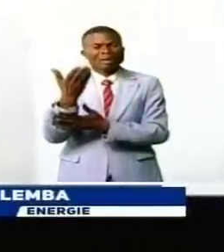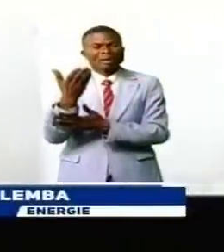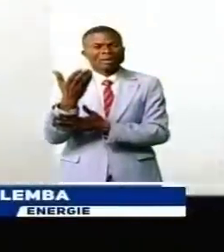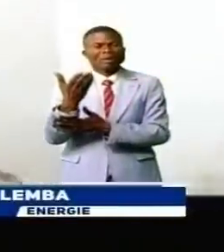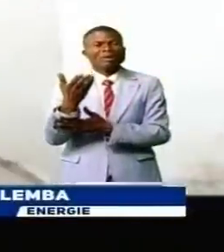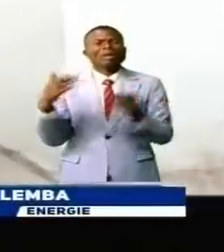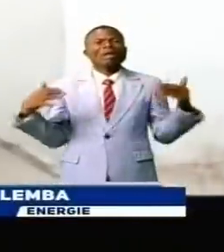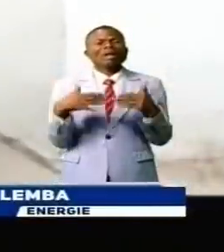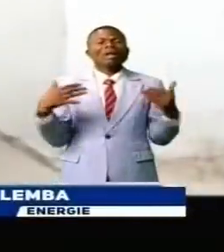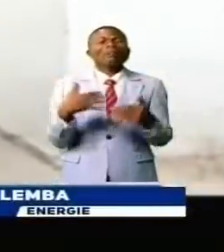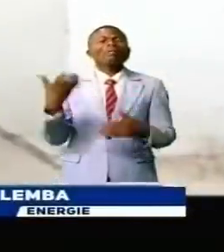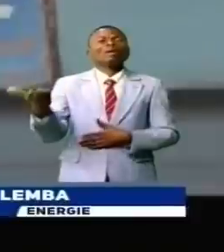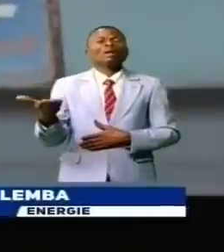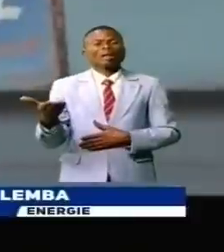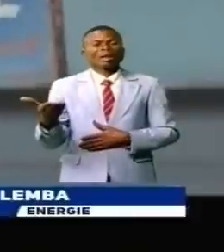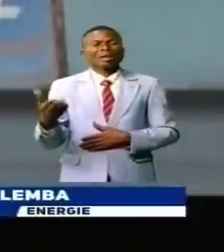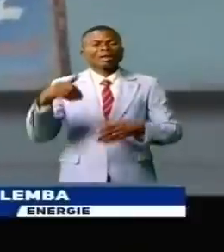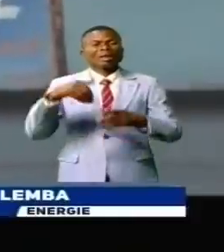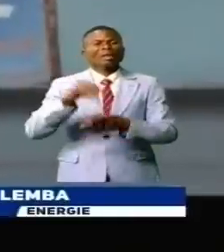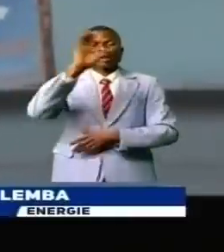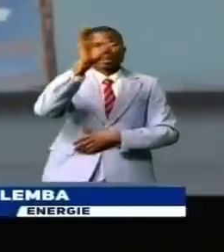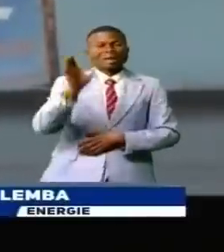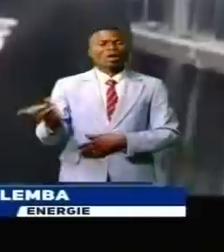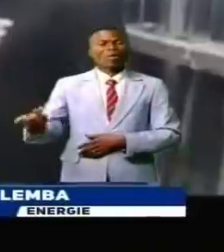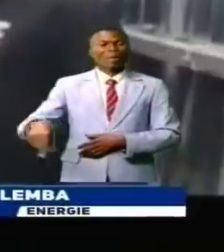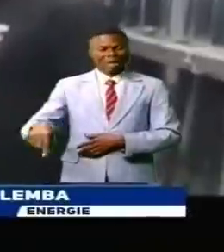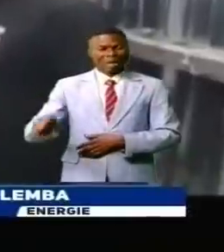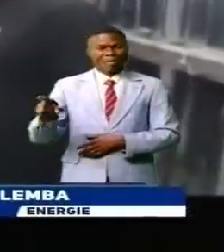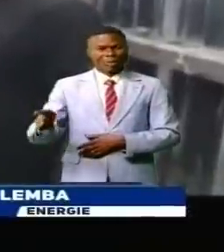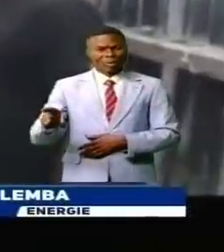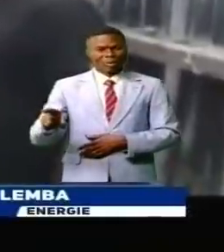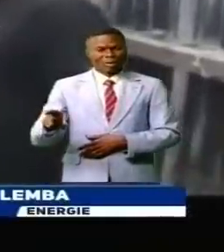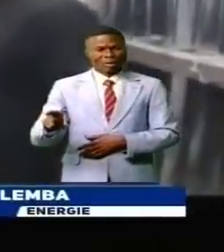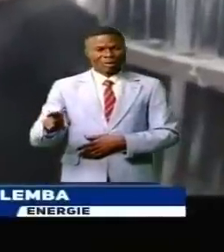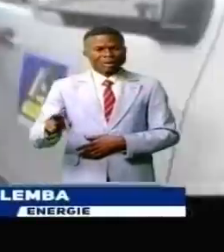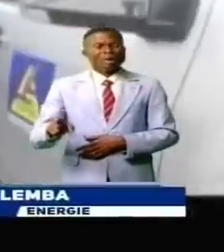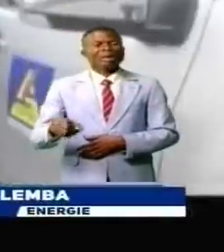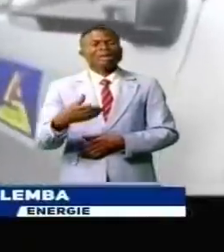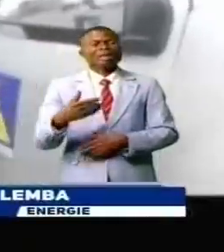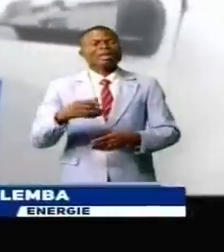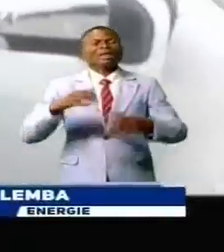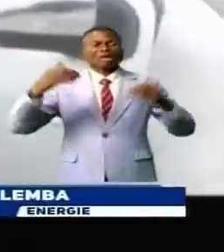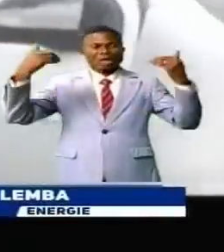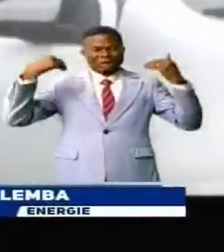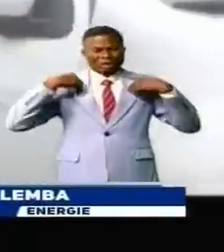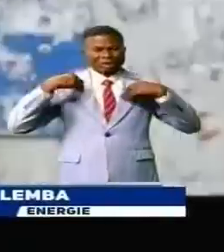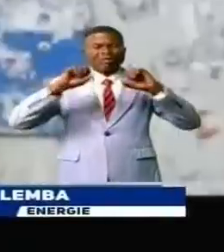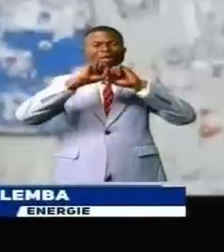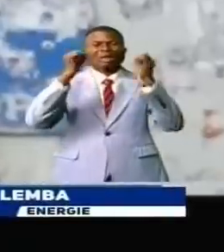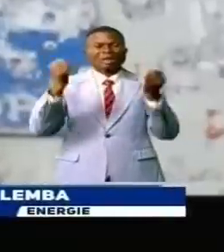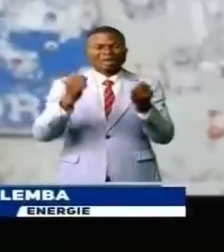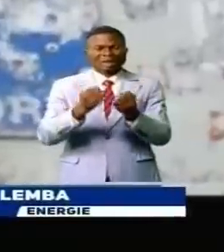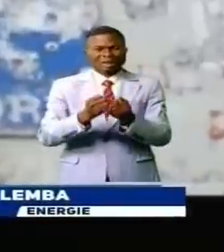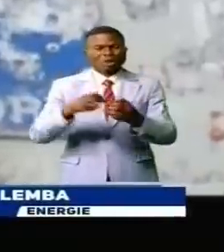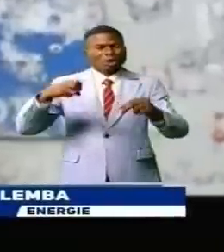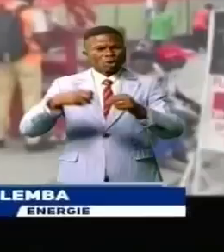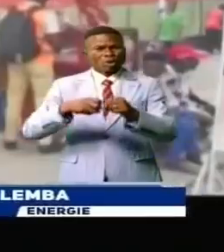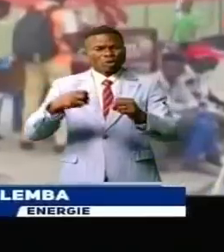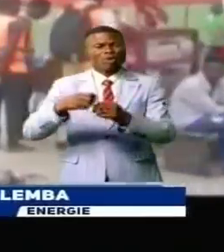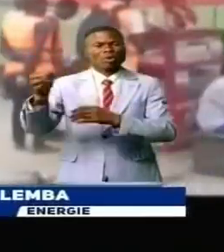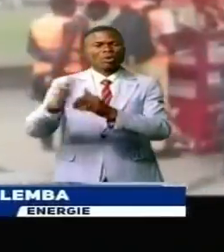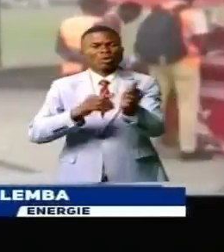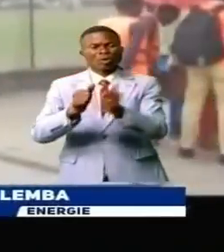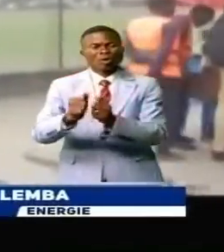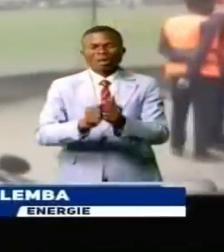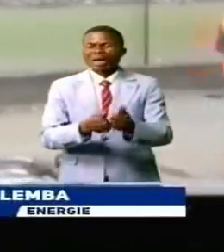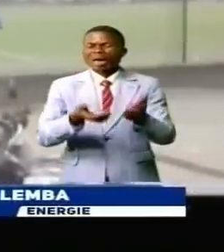encore les occupants. Nous sommes dans la commune d'Elemba. Les patrimoines fonciers de la SNEL SA s'est respolié avec un